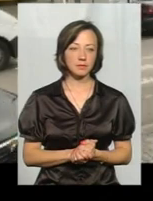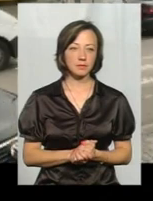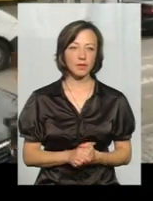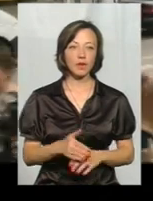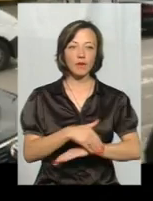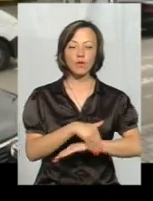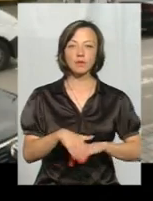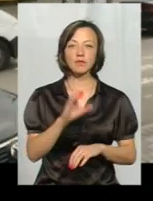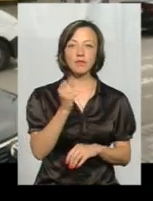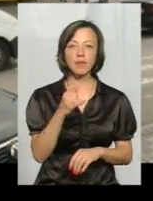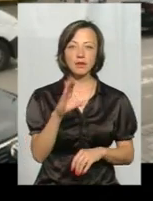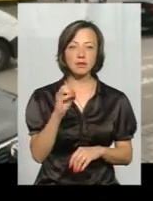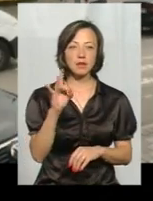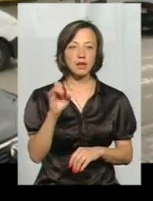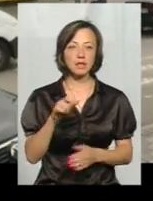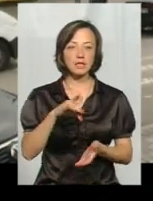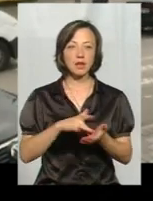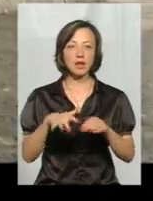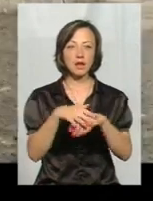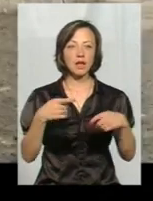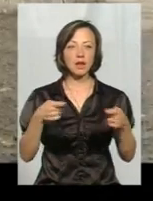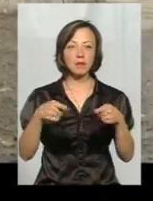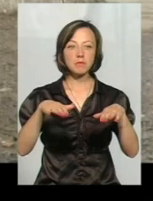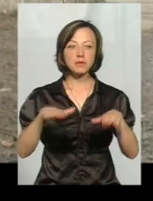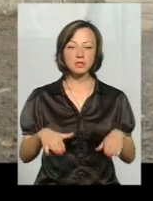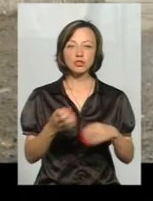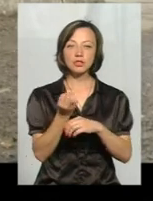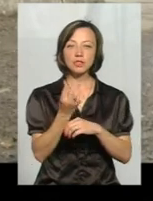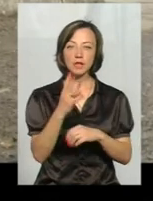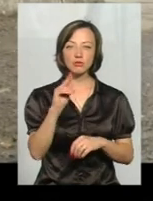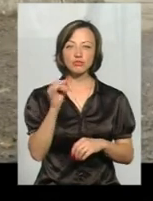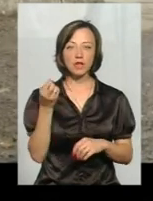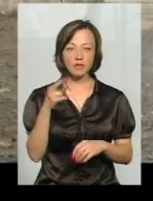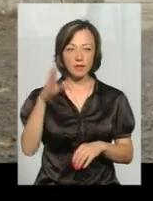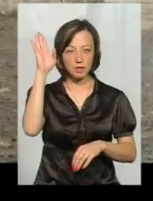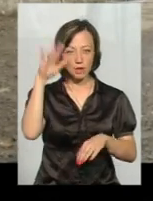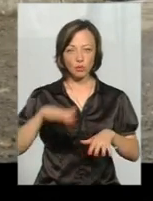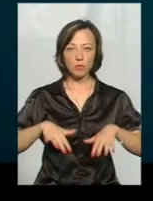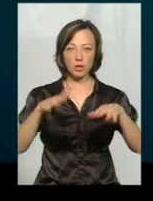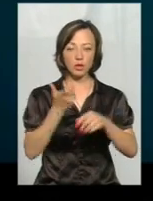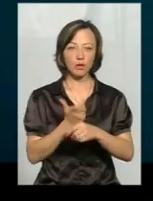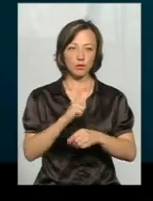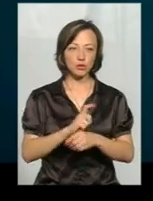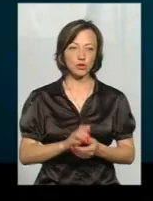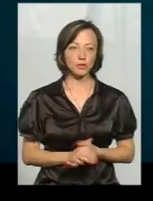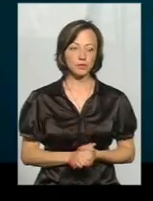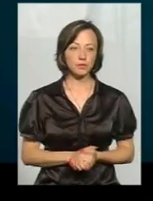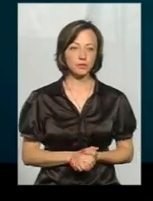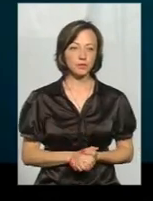Вулиця Вайсера біля центрального ринку – одна з хмельницьких локацій, які 14 червня затопило найбільше.